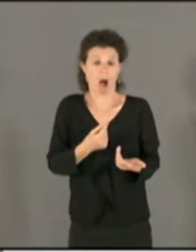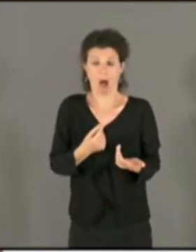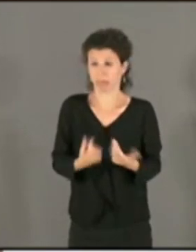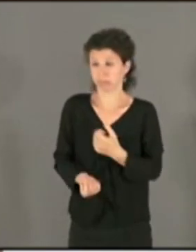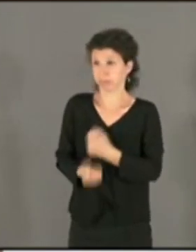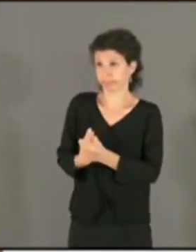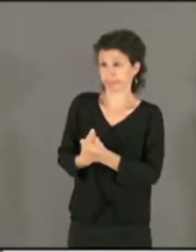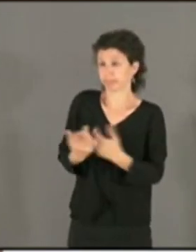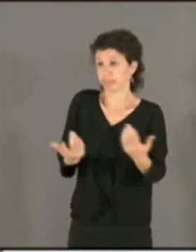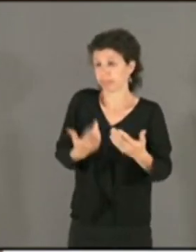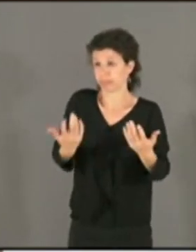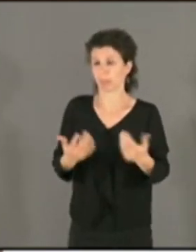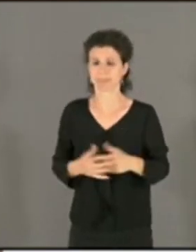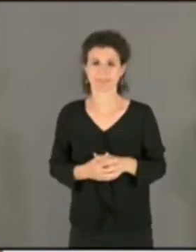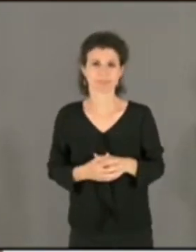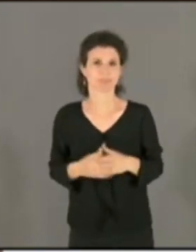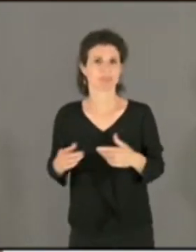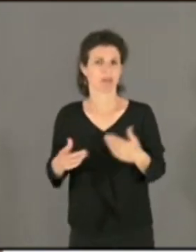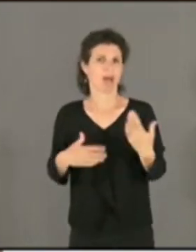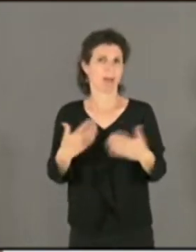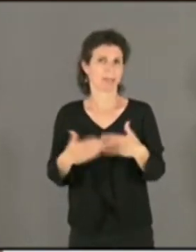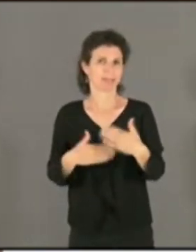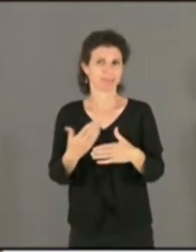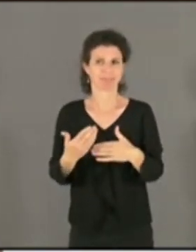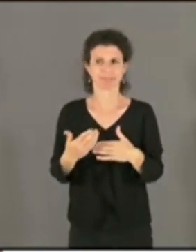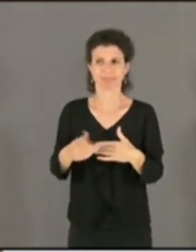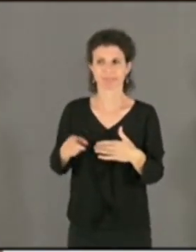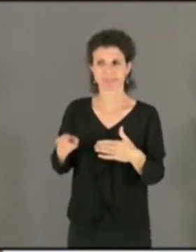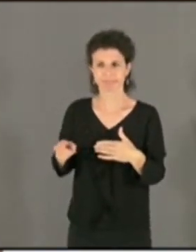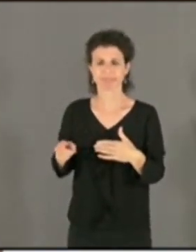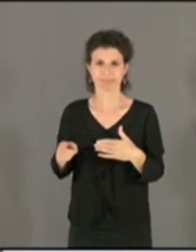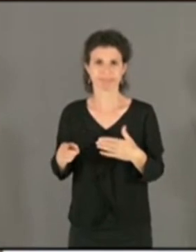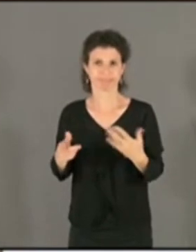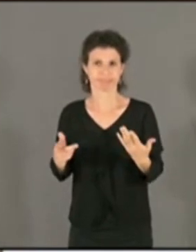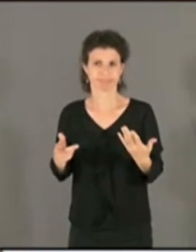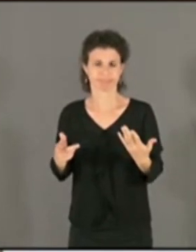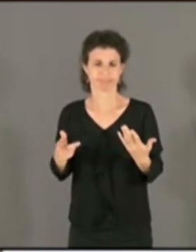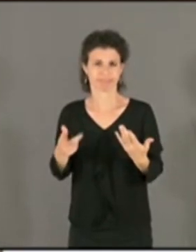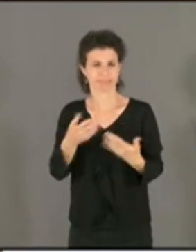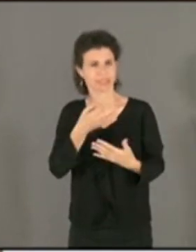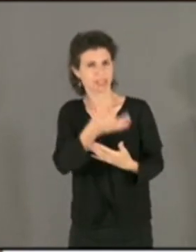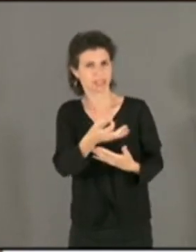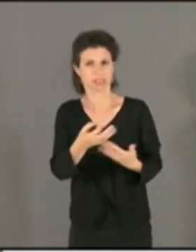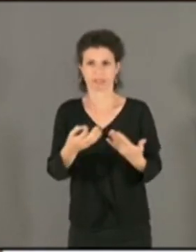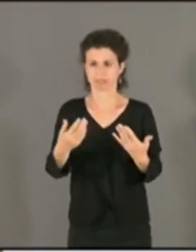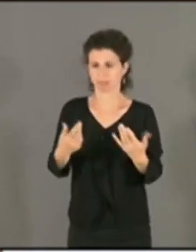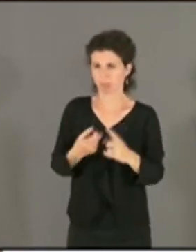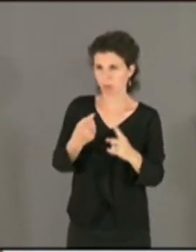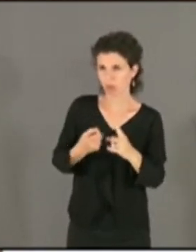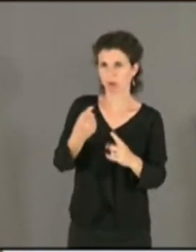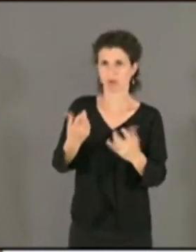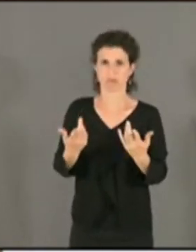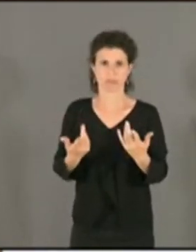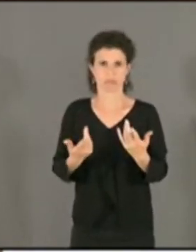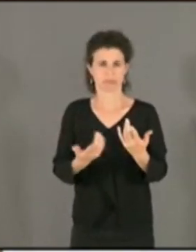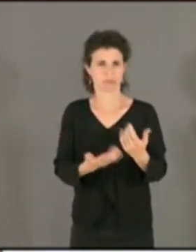quelquefois, jusqu'à ce qu'il fasse savoir qu'il était question pour lui, il envisageait, avec le